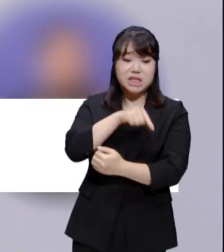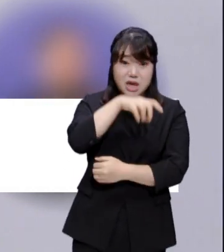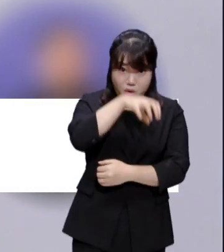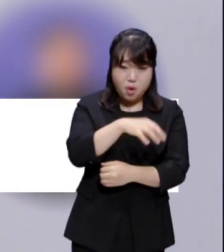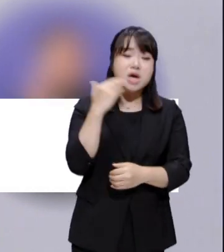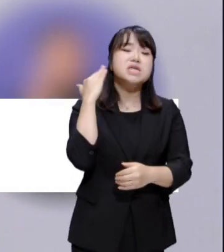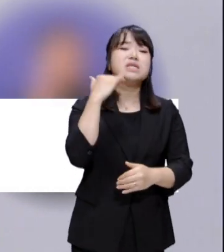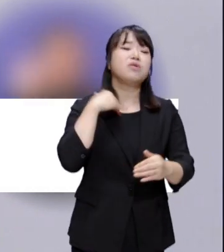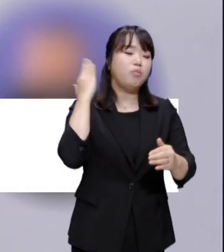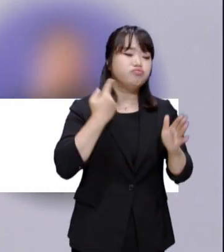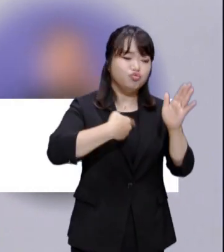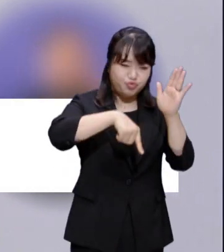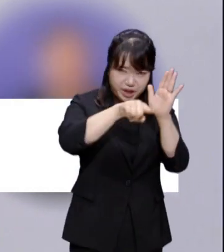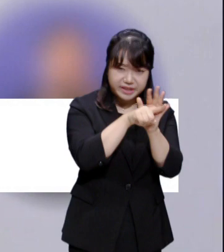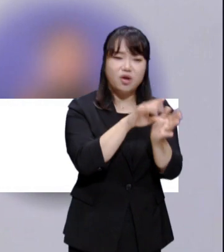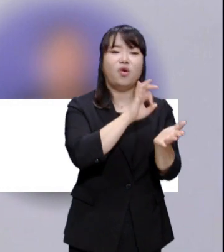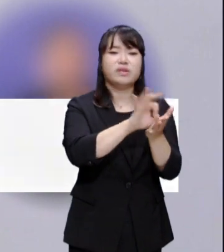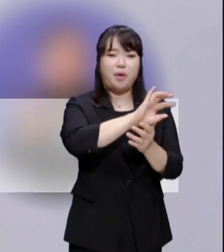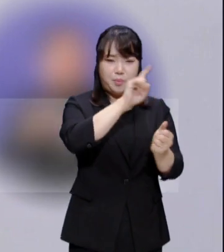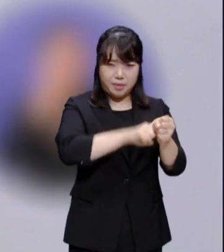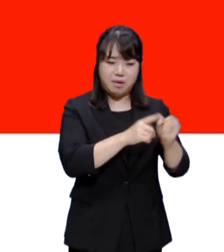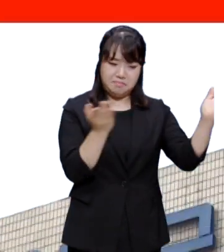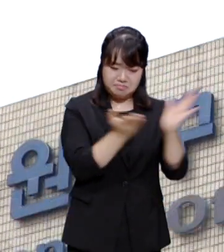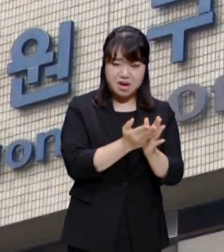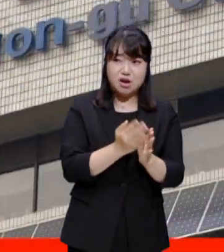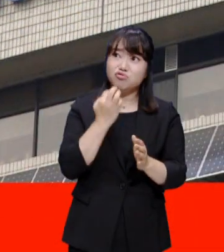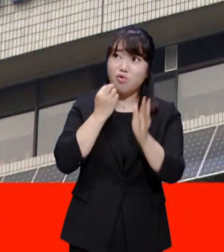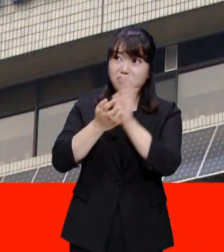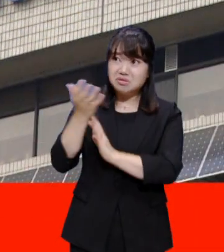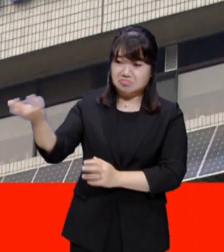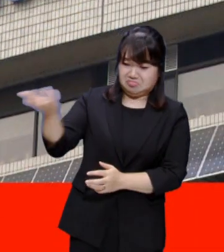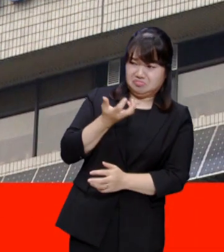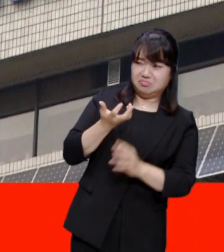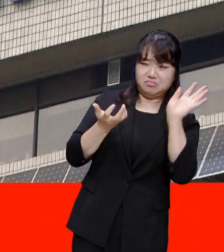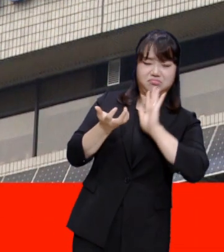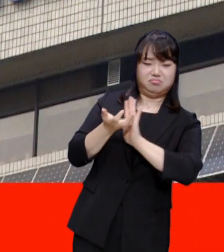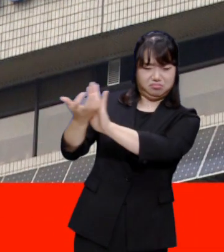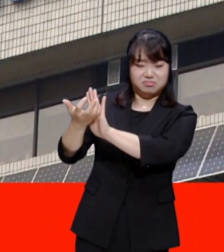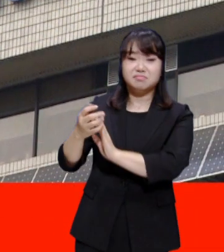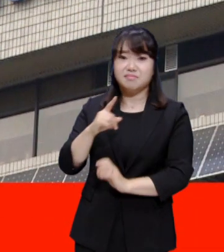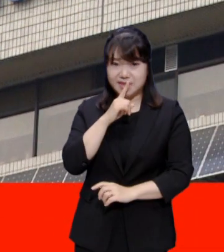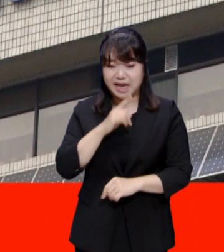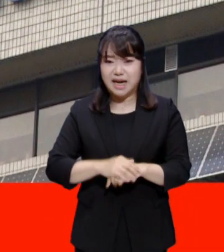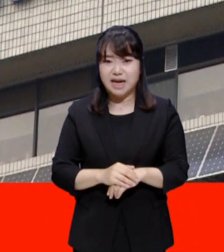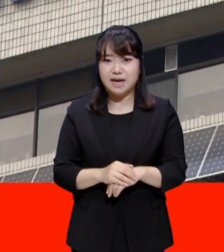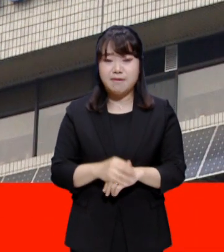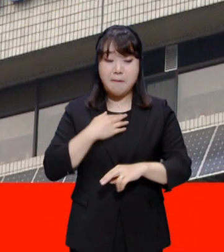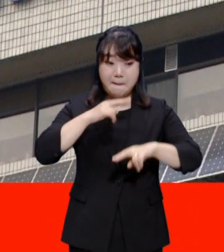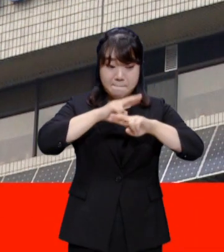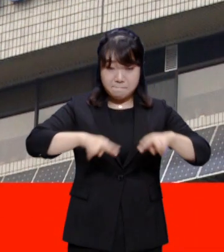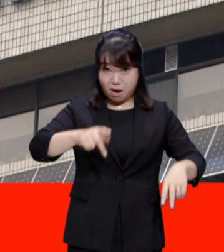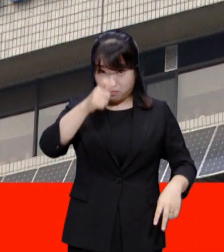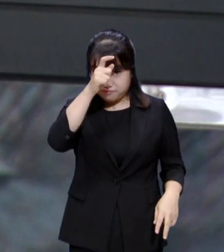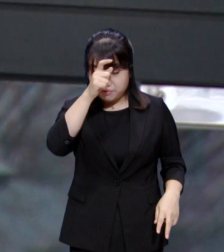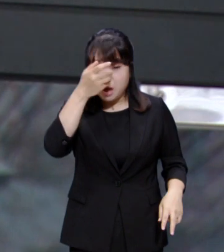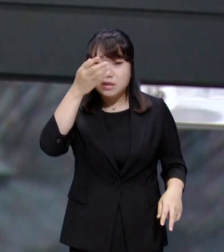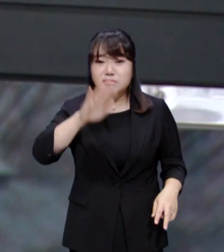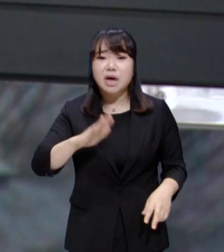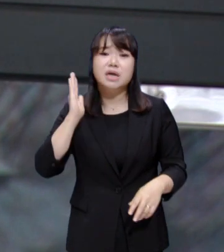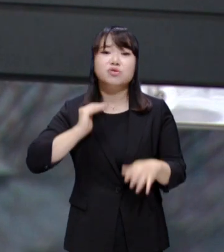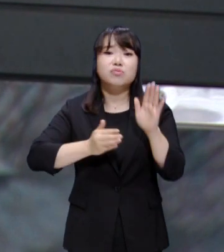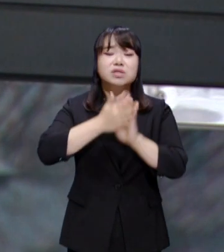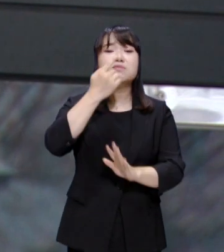위해 사용하겠습니다. 공공기관 간의 협약이지만 파기를 주도한다 해도 당장